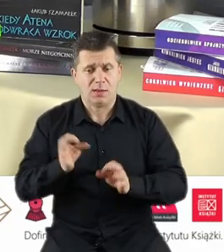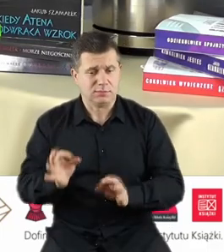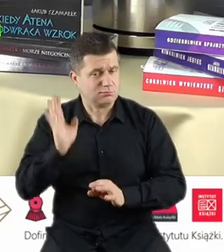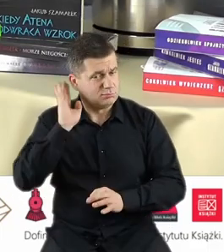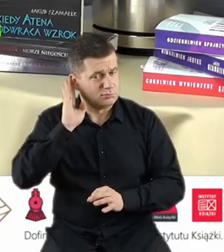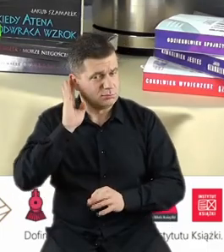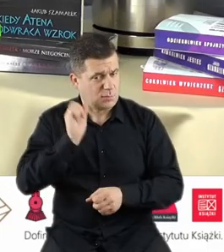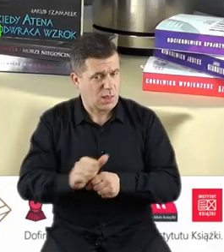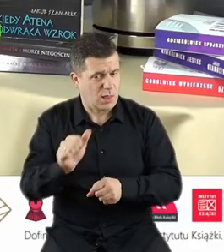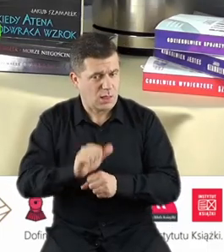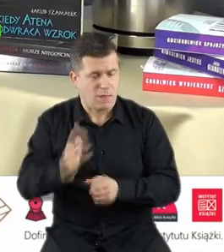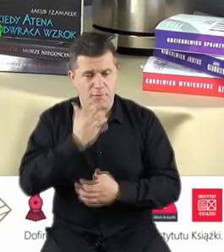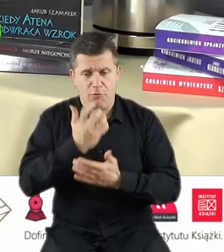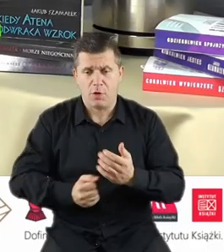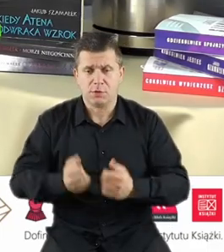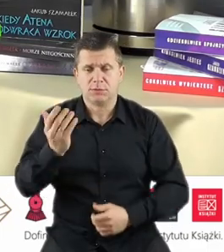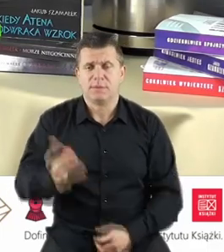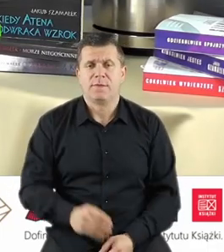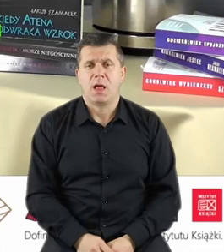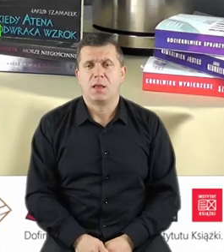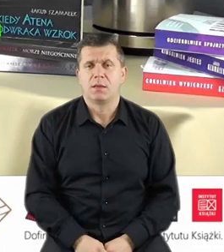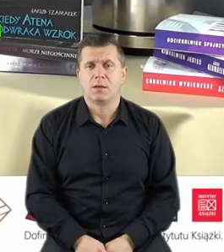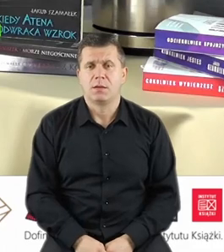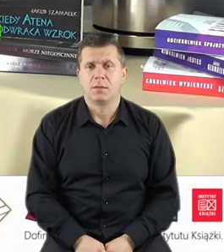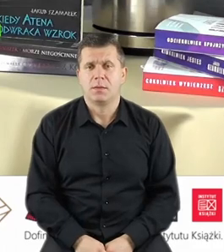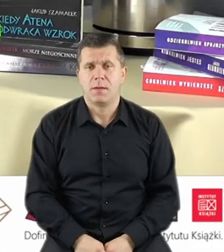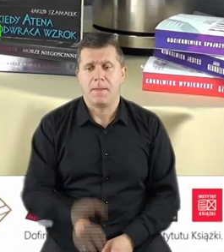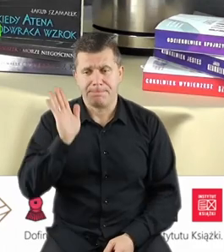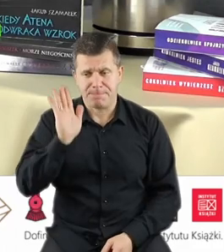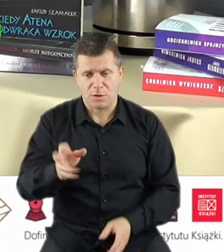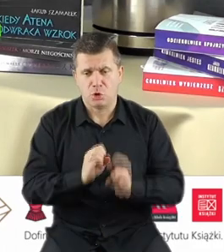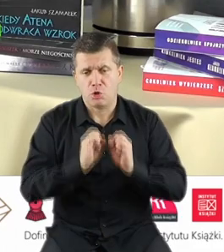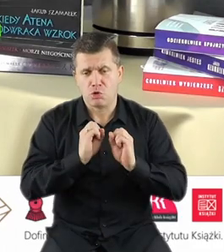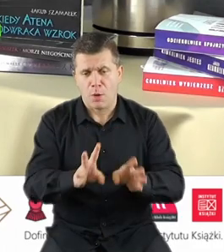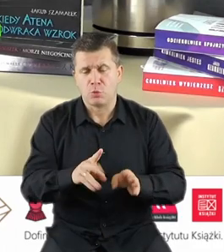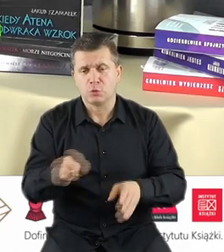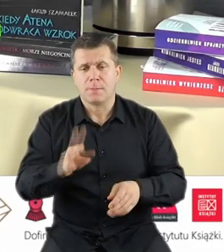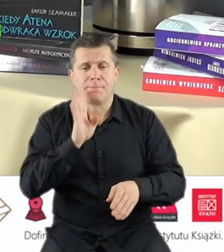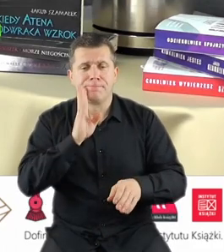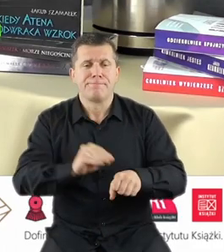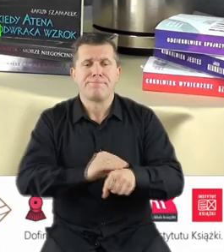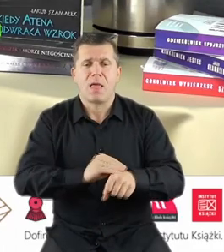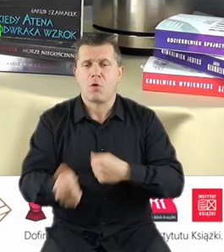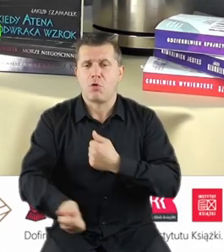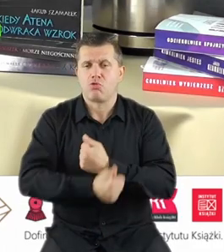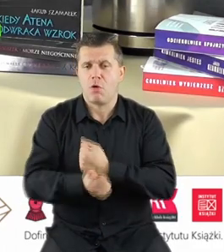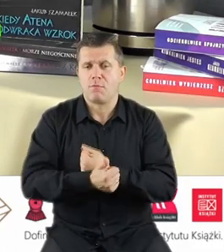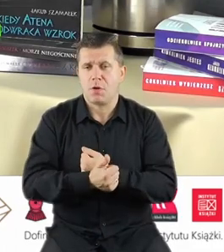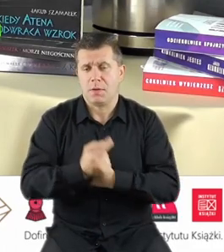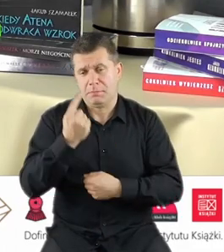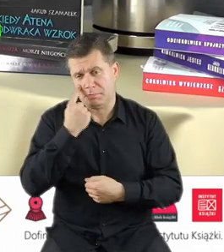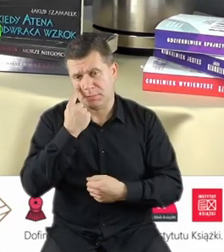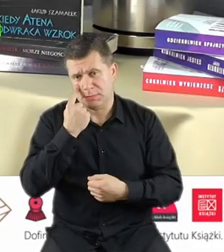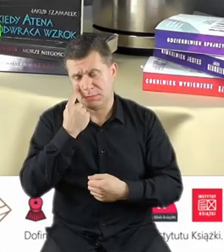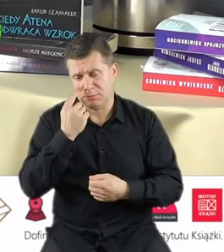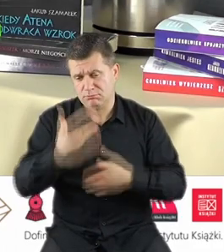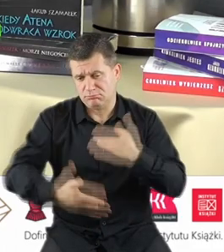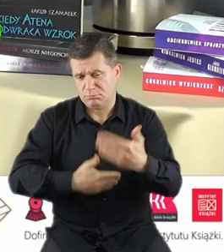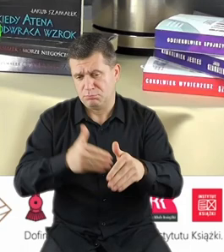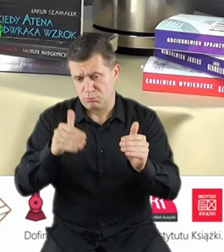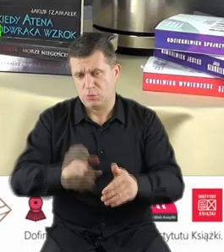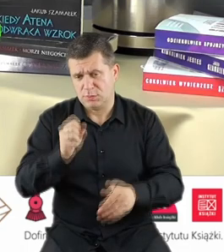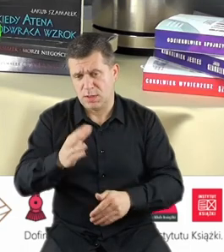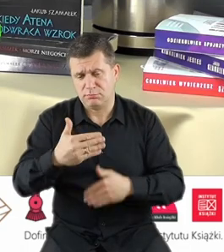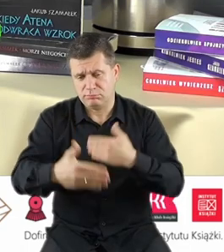teraz są wykorzystywane, a czy one będą dopuszczone jako materiał dowodowy, no to wydaje mi się, że to raczej jest kwestia czasu,